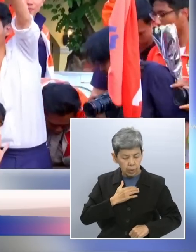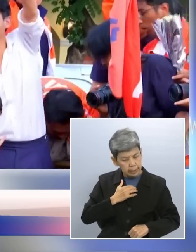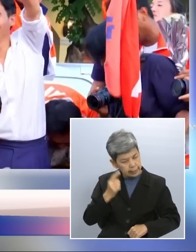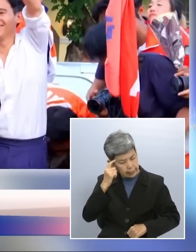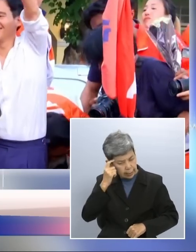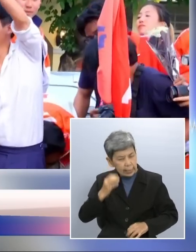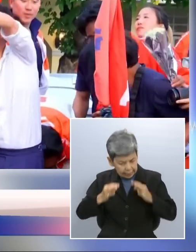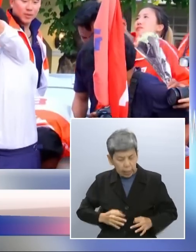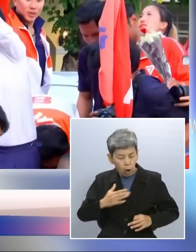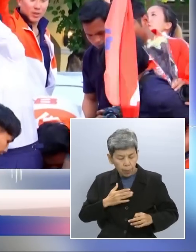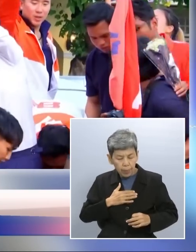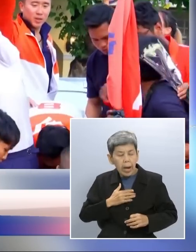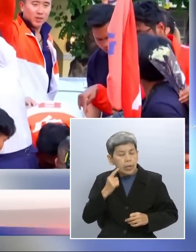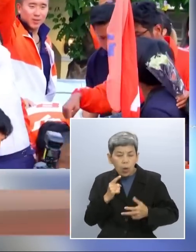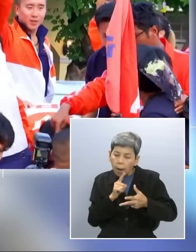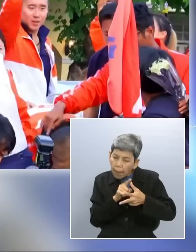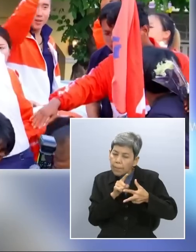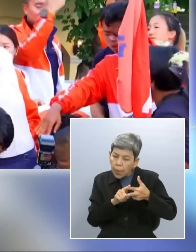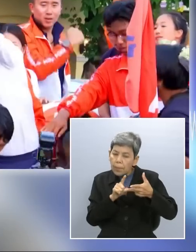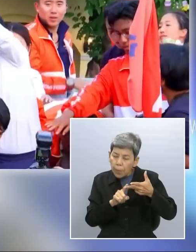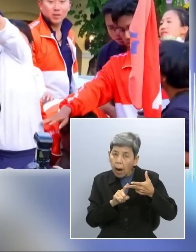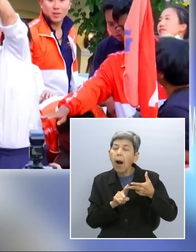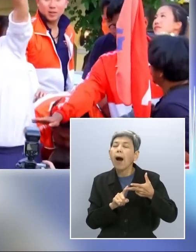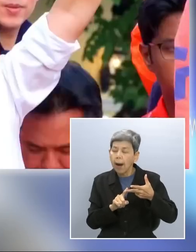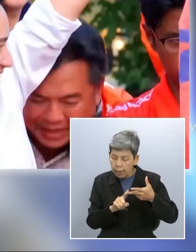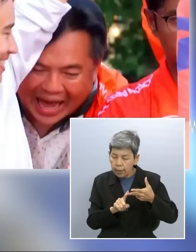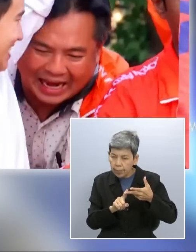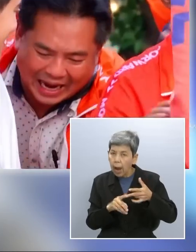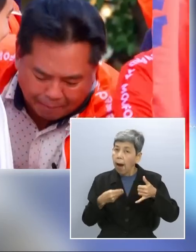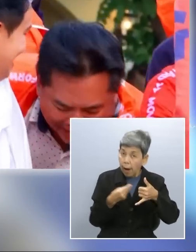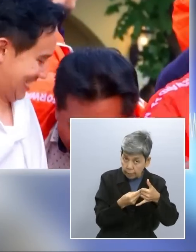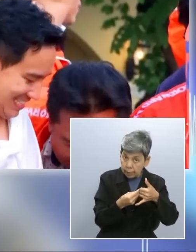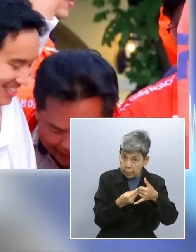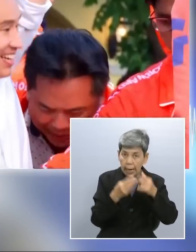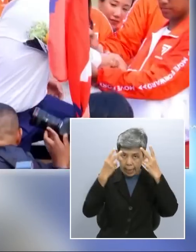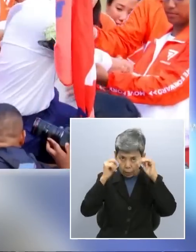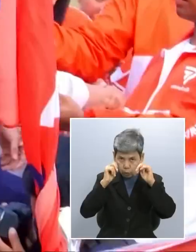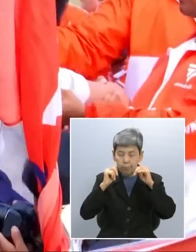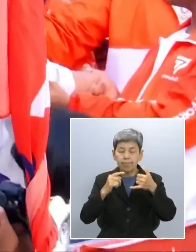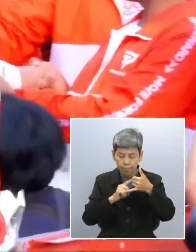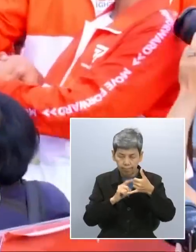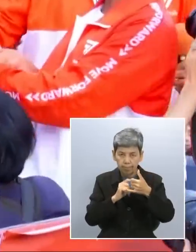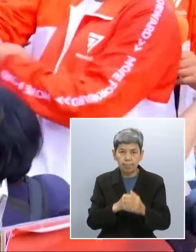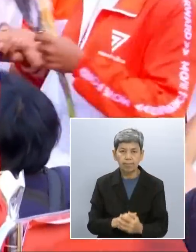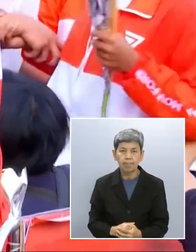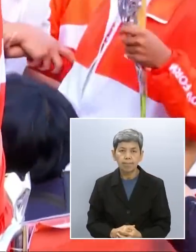ใช้ดุลพินิจของผมในการที่จะเลือกหรือเห็นชอบนายกคนต่อ